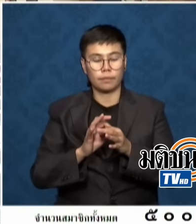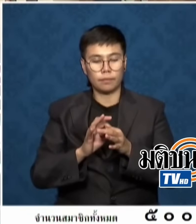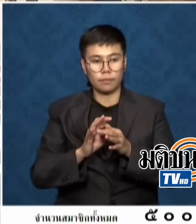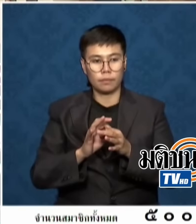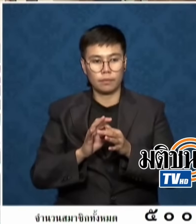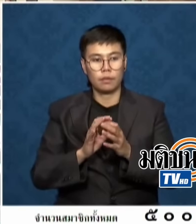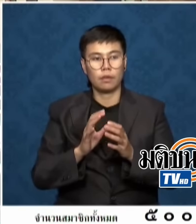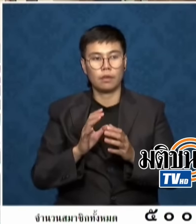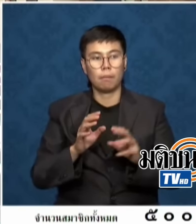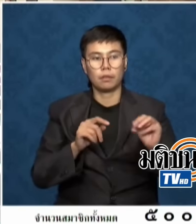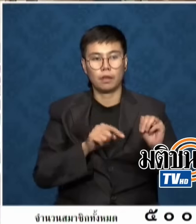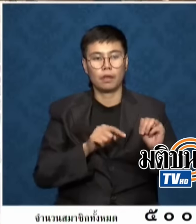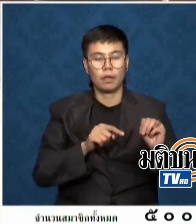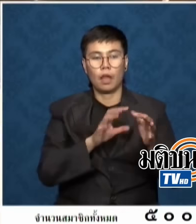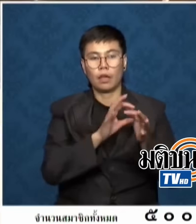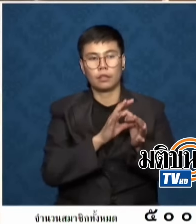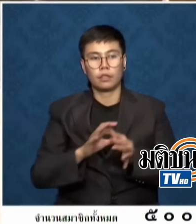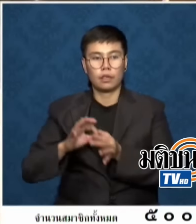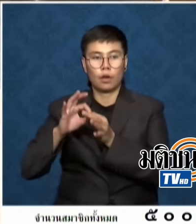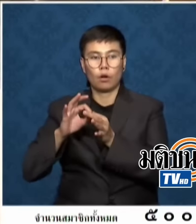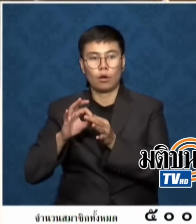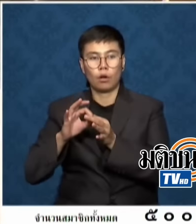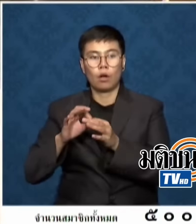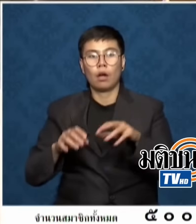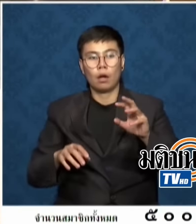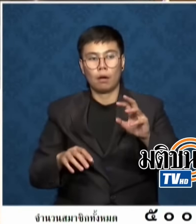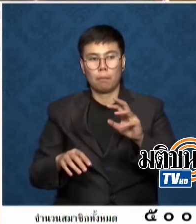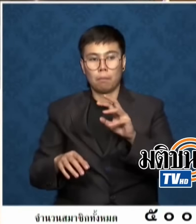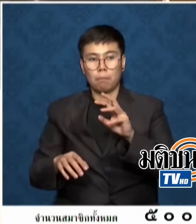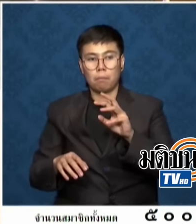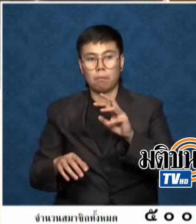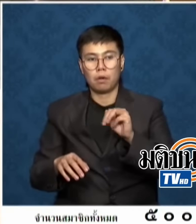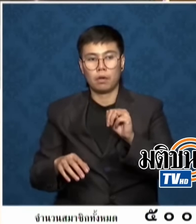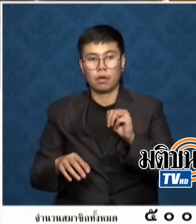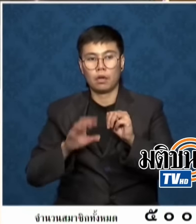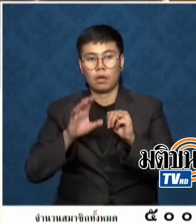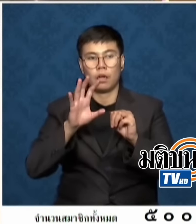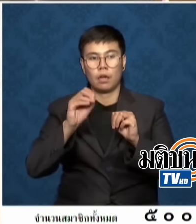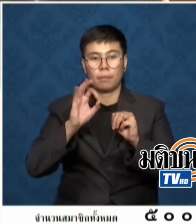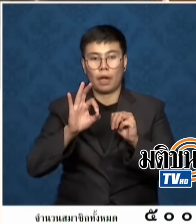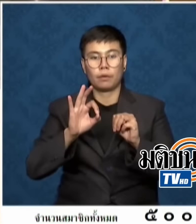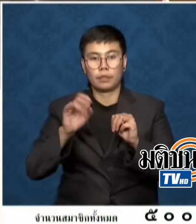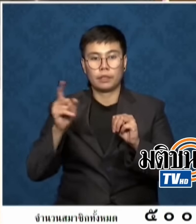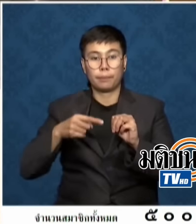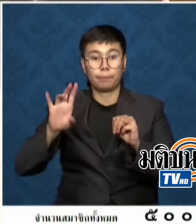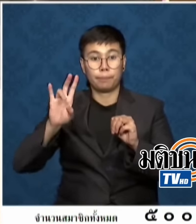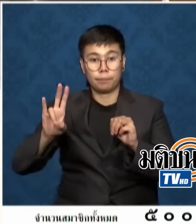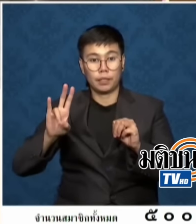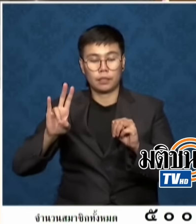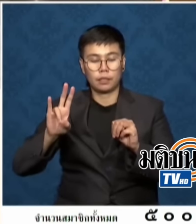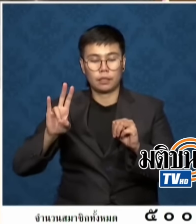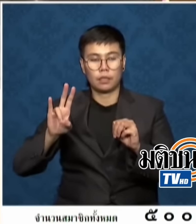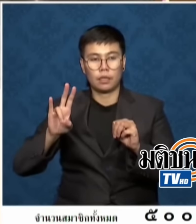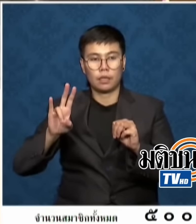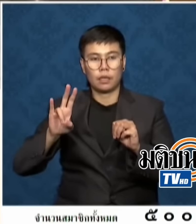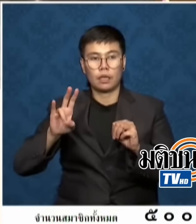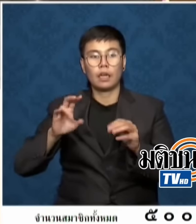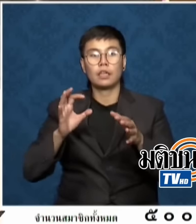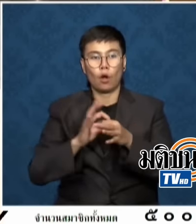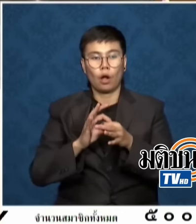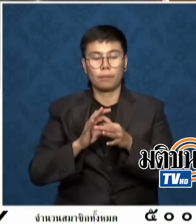ที่สอดคล้องกับมาตราก่อนหน้านี้คือมาตรา59ทับ7นะฮะคือเป็นการพูดถึงสถ